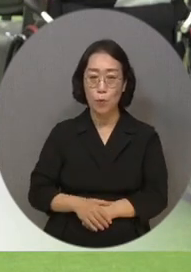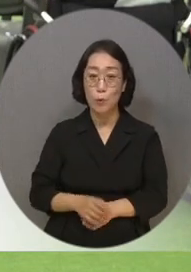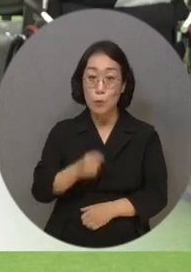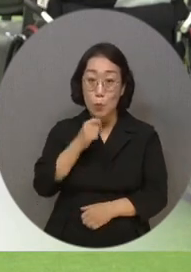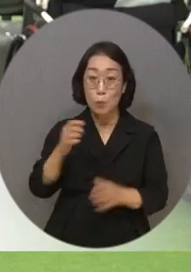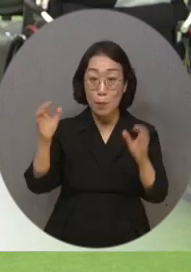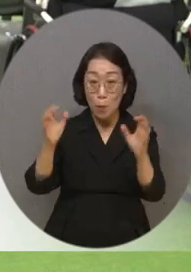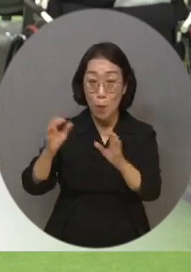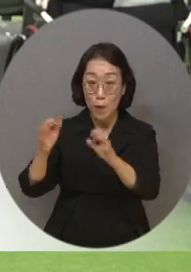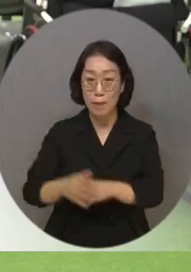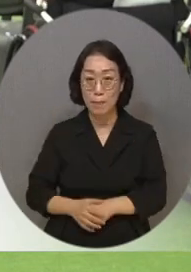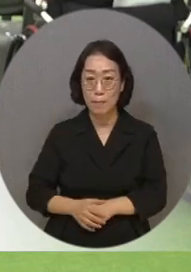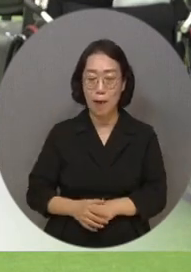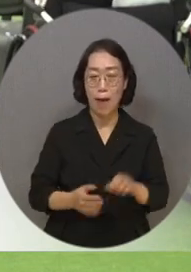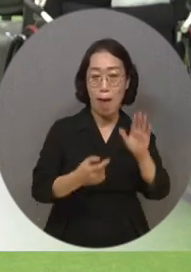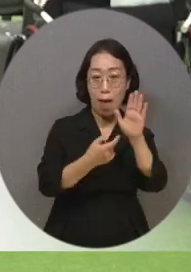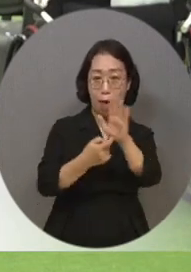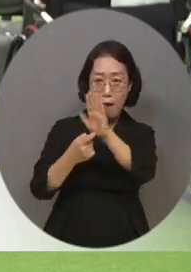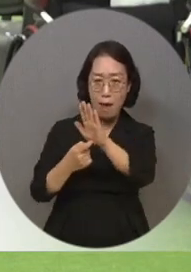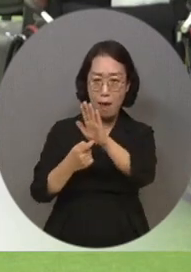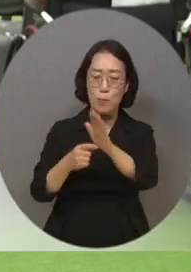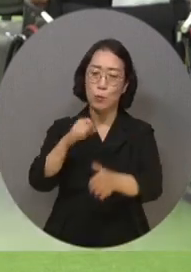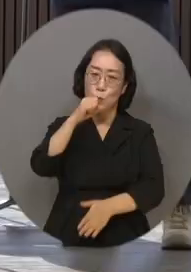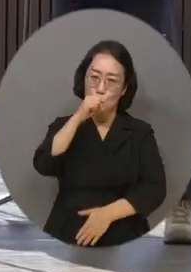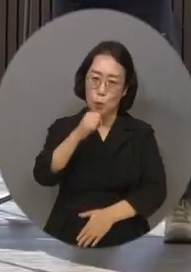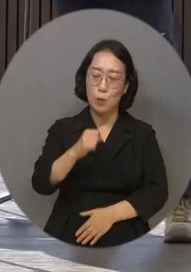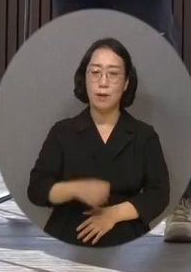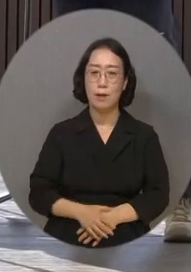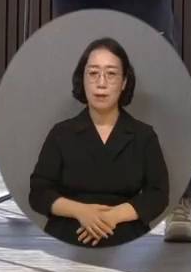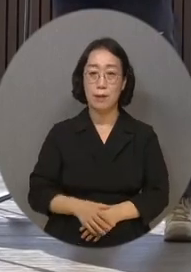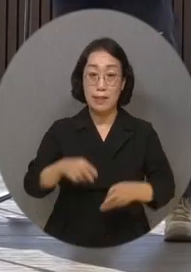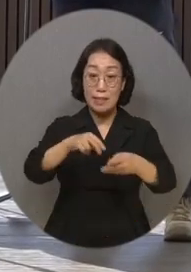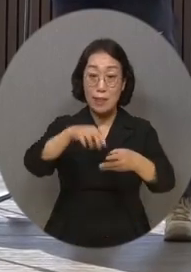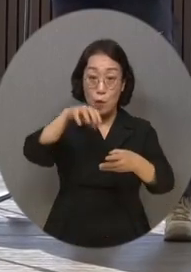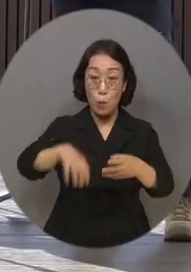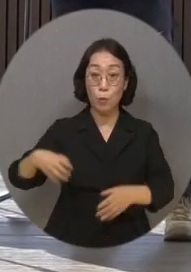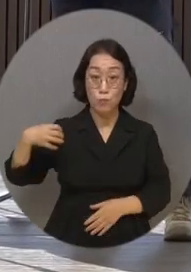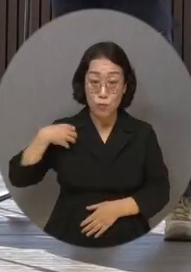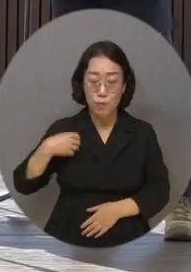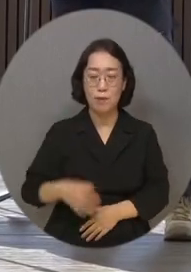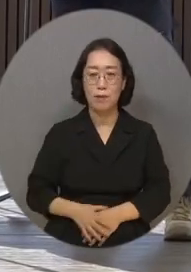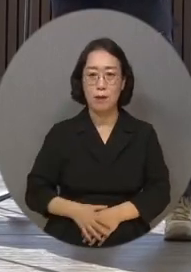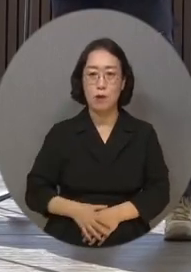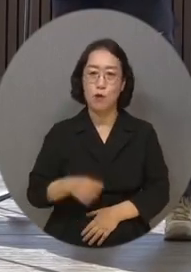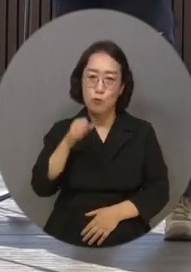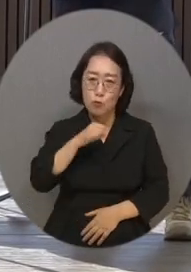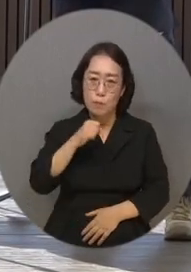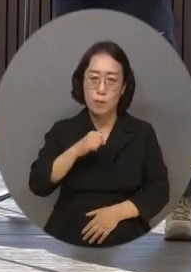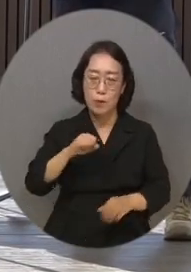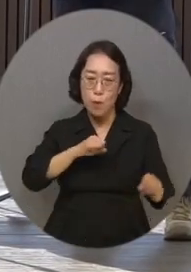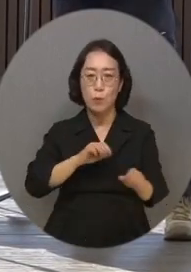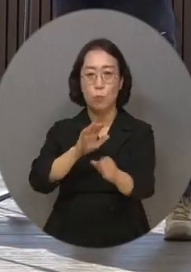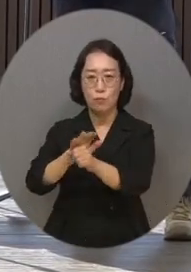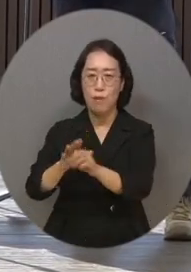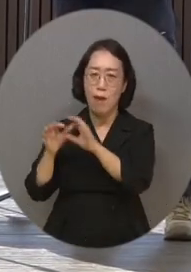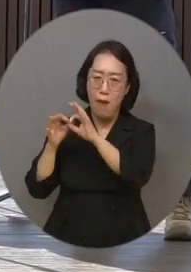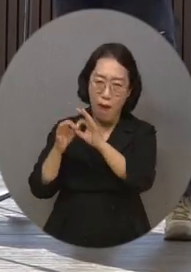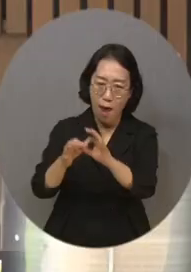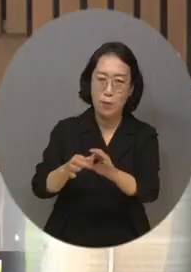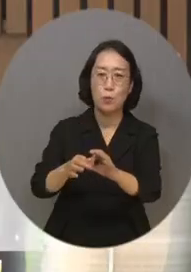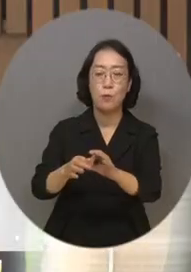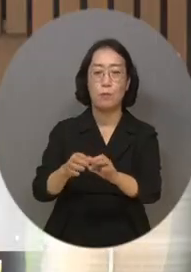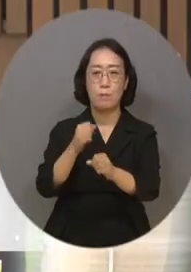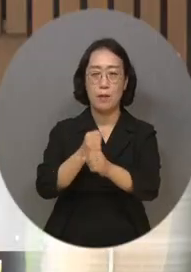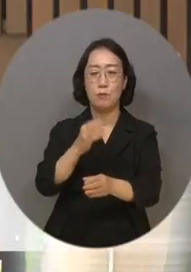소공연을 통해서라도 많이 빛을 발했으면 좋겠고. 센터는 장애인의 취미 활동을 꾸준히 지원 개발하고